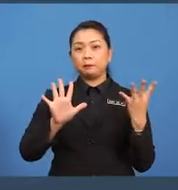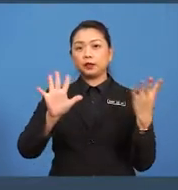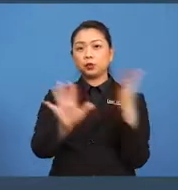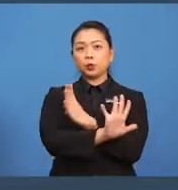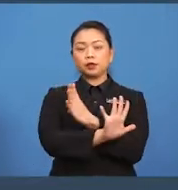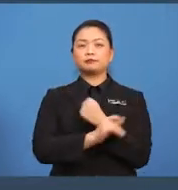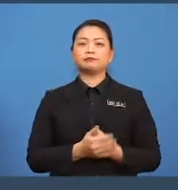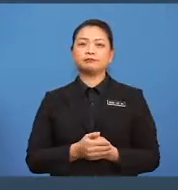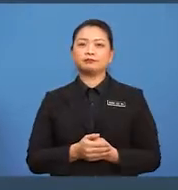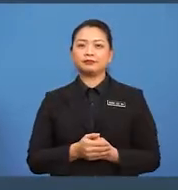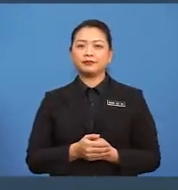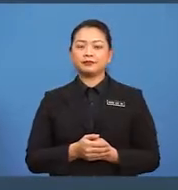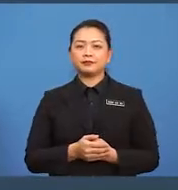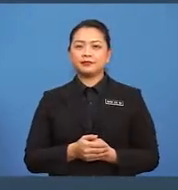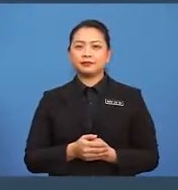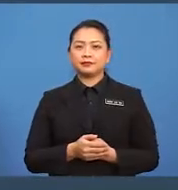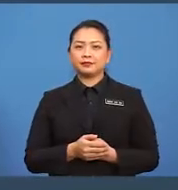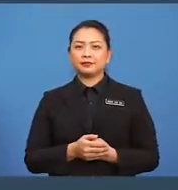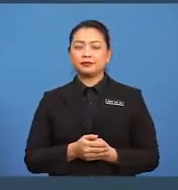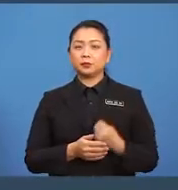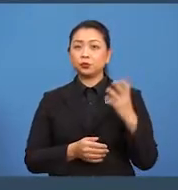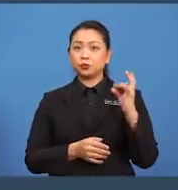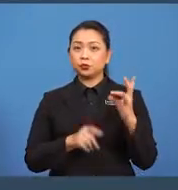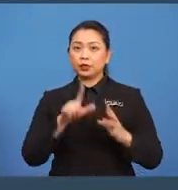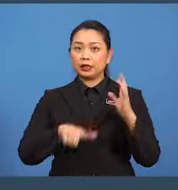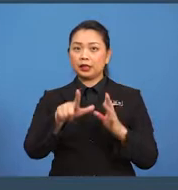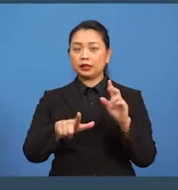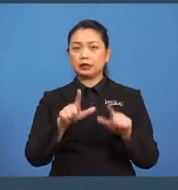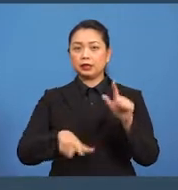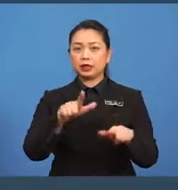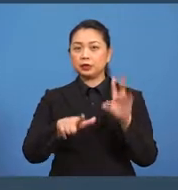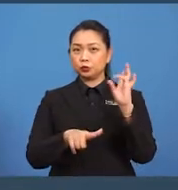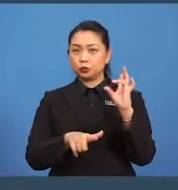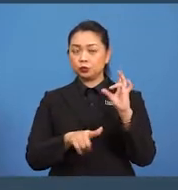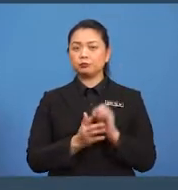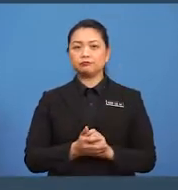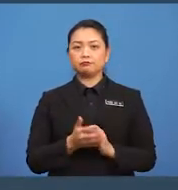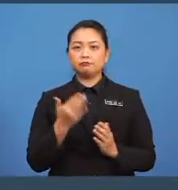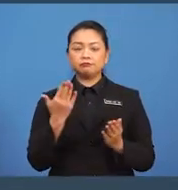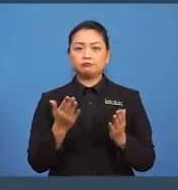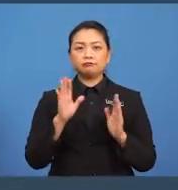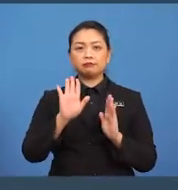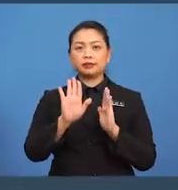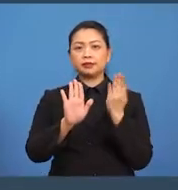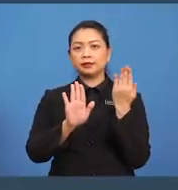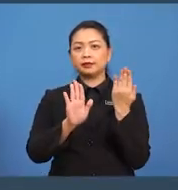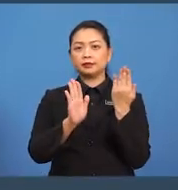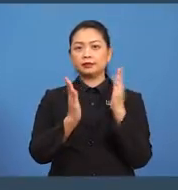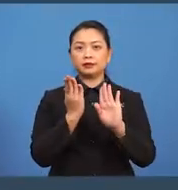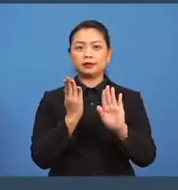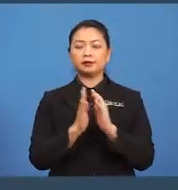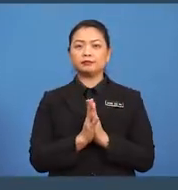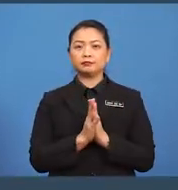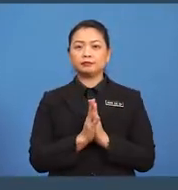4 seperti ini. Langkah ketujuh, bandingkan nombor seterusnya, iaitu nombor 4 dan nombor